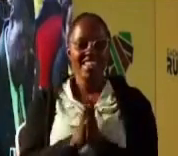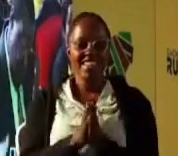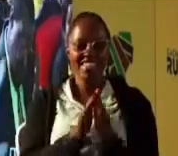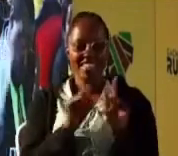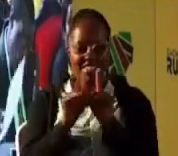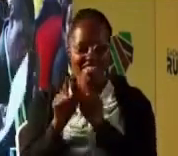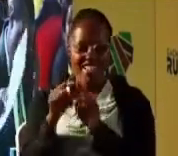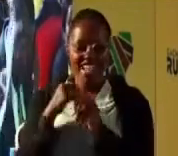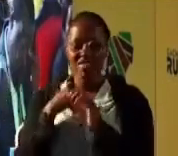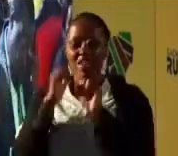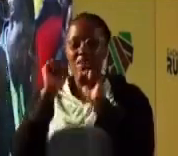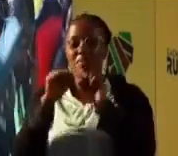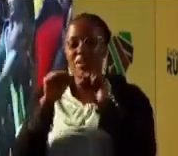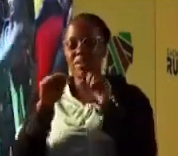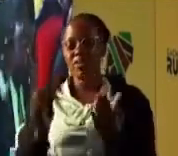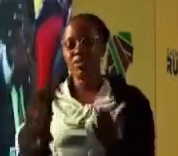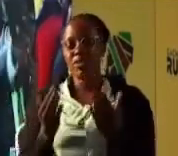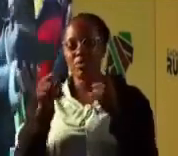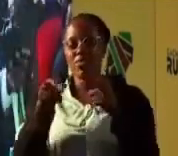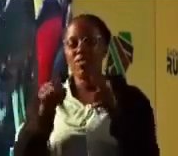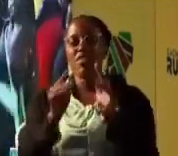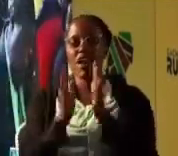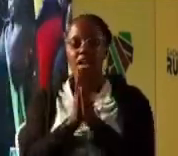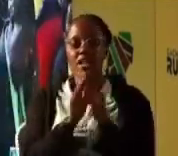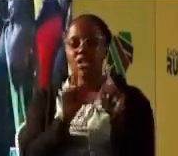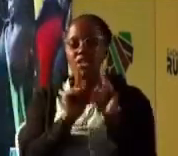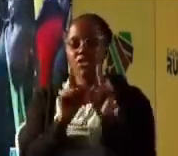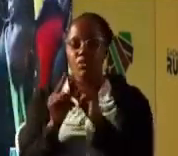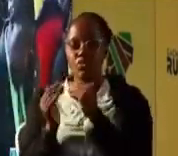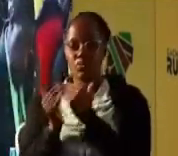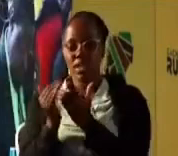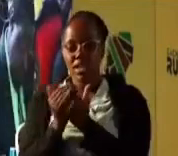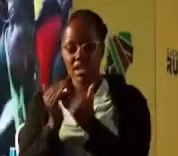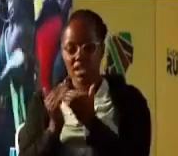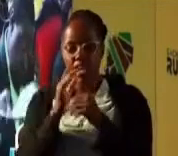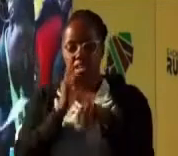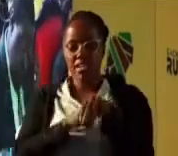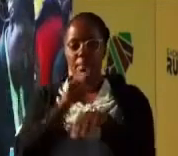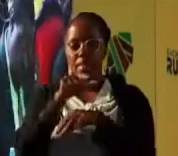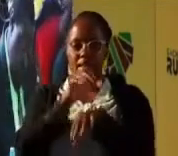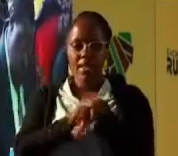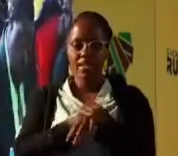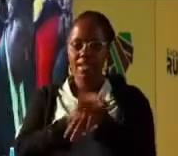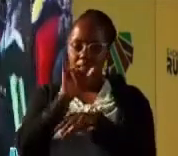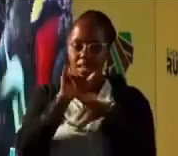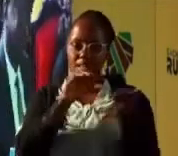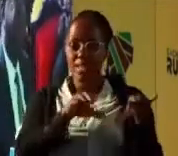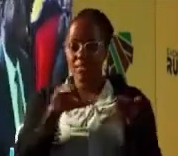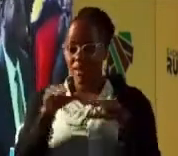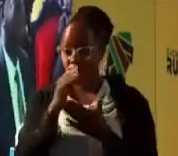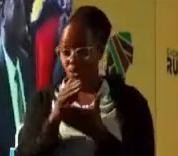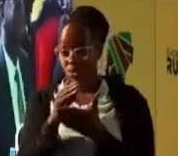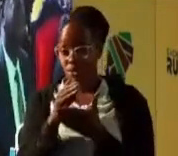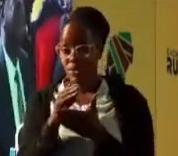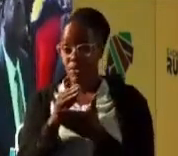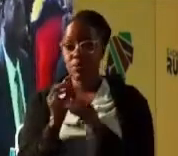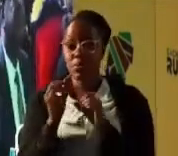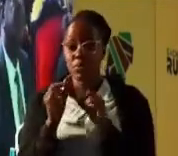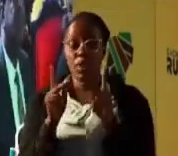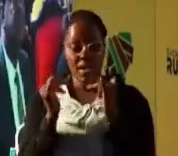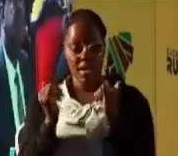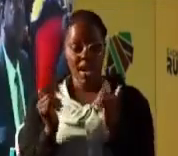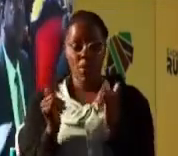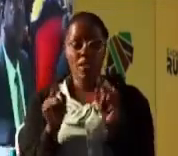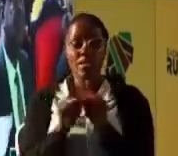waweze kujimudu ama waweze kushughulikiwa wakati wanapata hiyo mateso. Si ni kweli? Yeah.